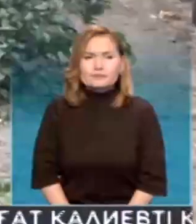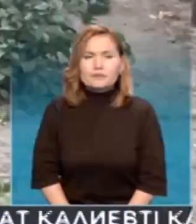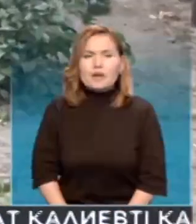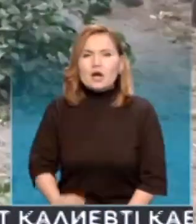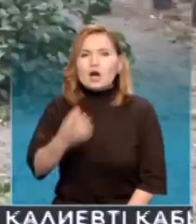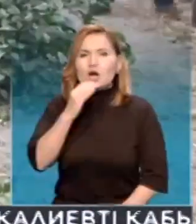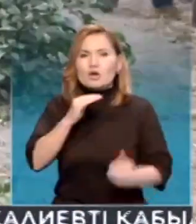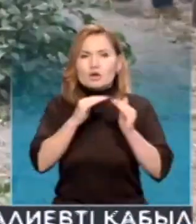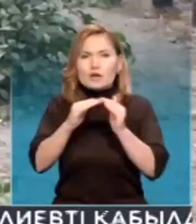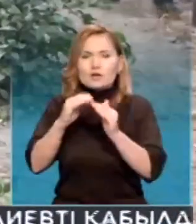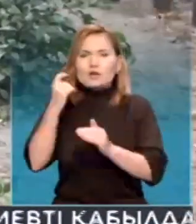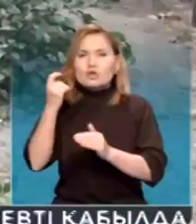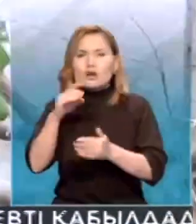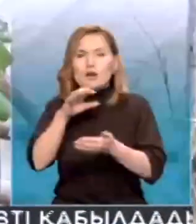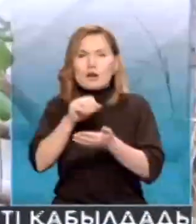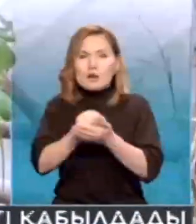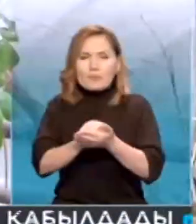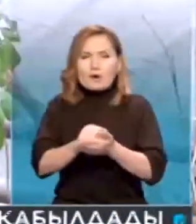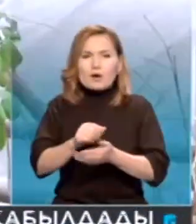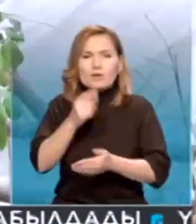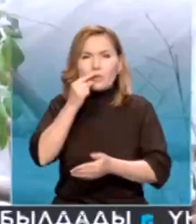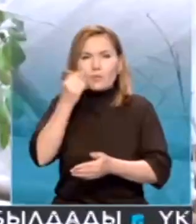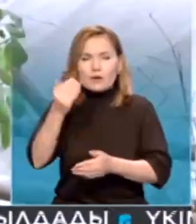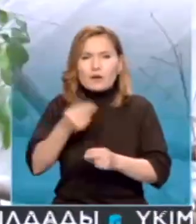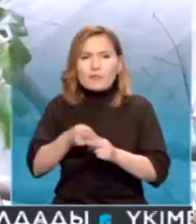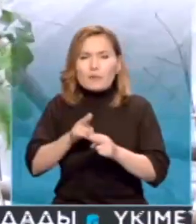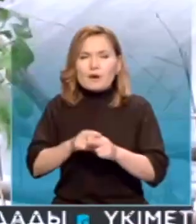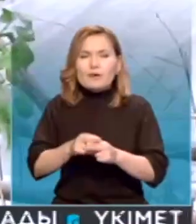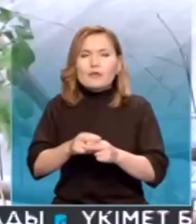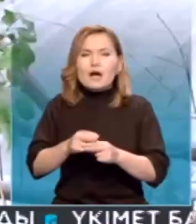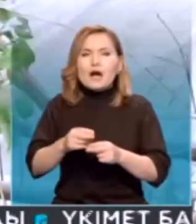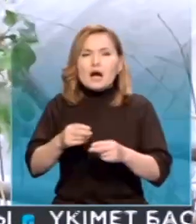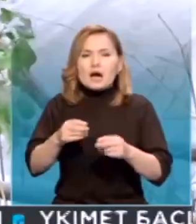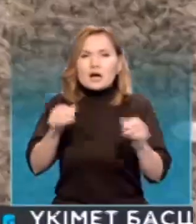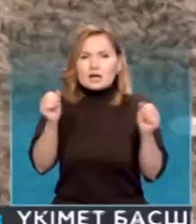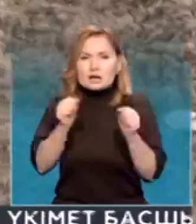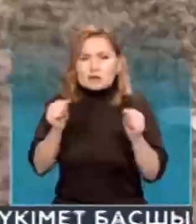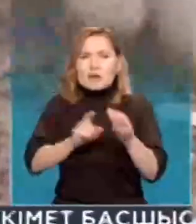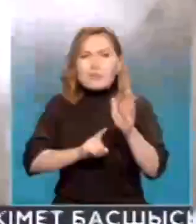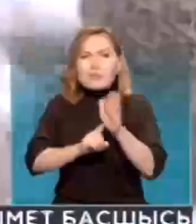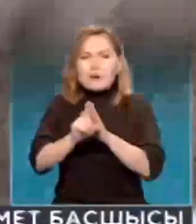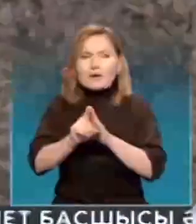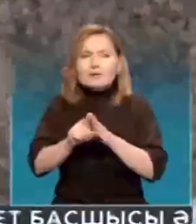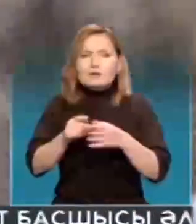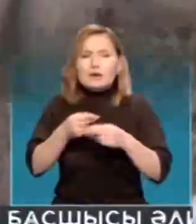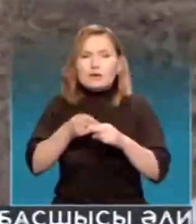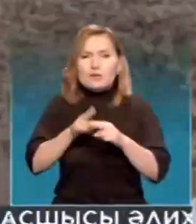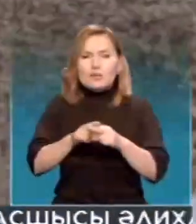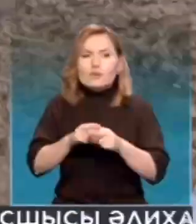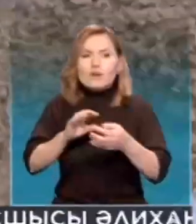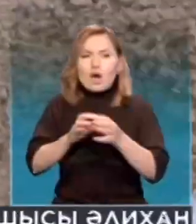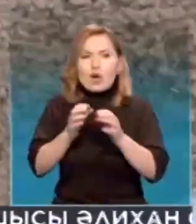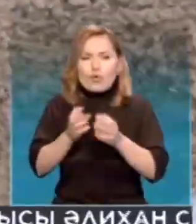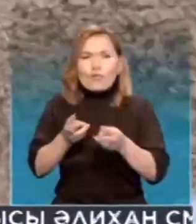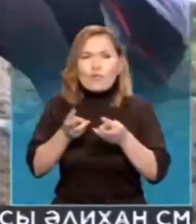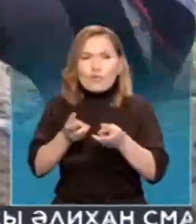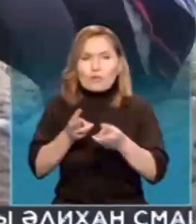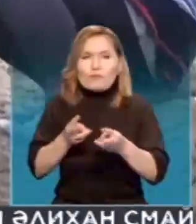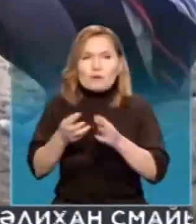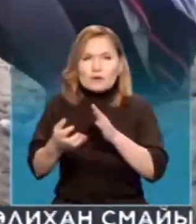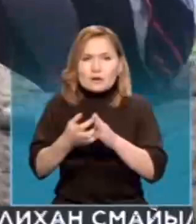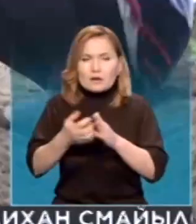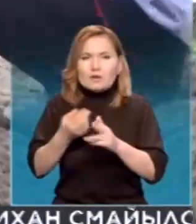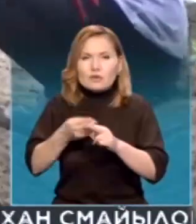Жылжай шаруашылығымен айналысатын Ғабит Дарханов қыста көмір таппай, қиярды бір жармай кешекті. Жетісайға қатты отынмен